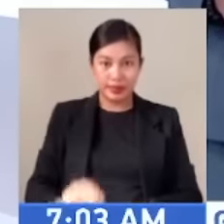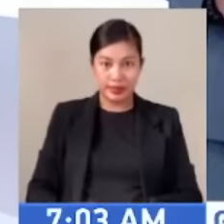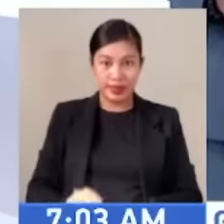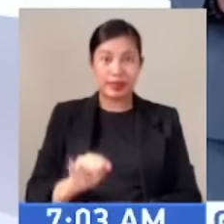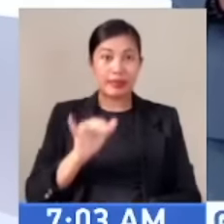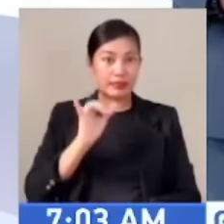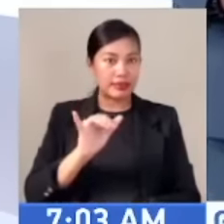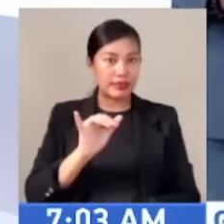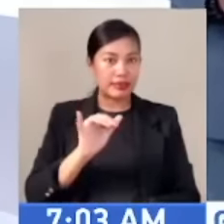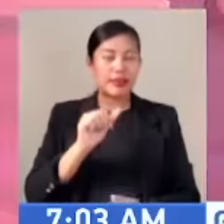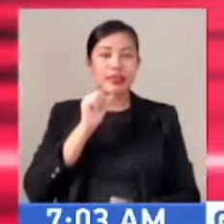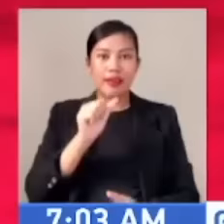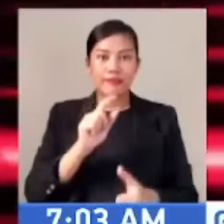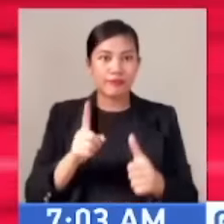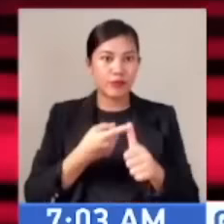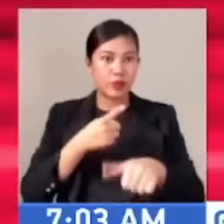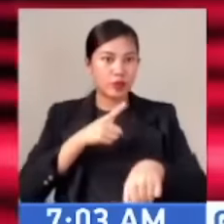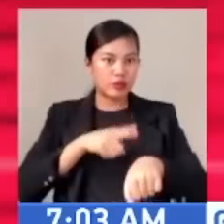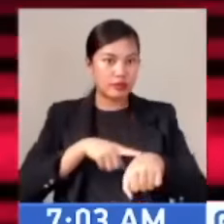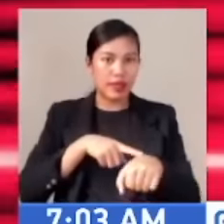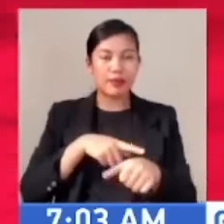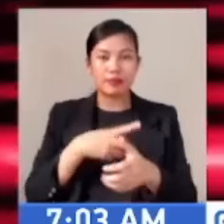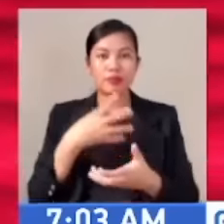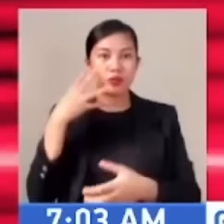sa Maynila, may unang balita sa Turin Katibayan.